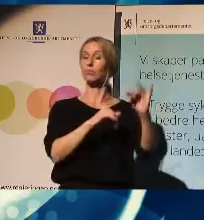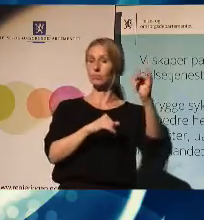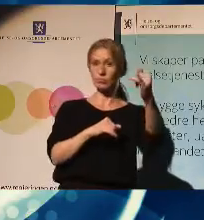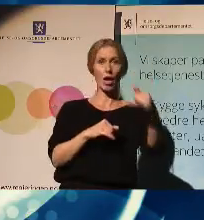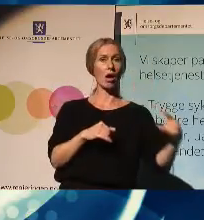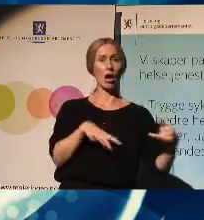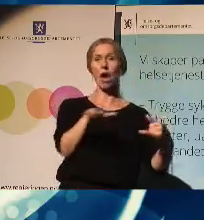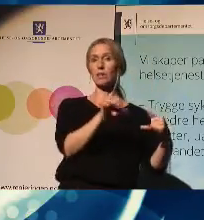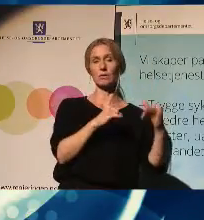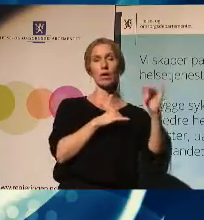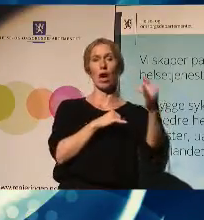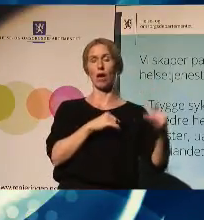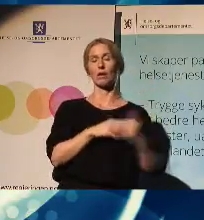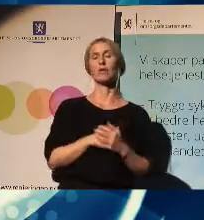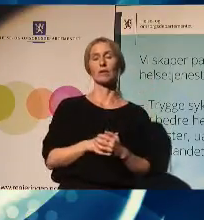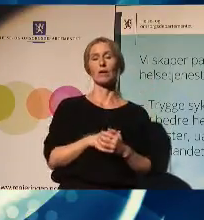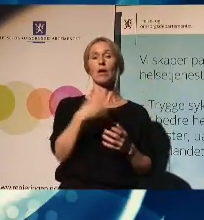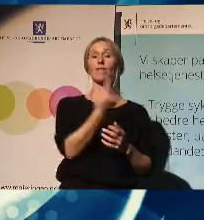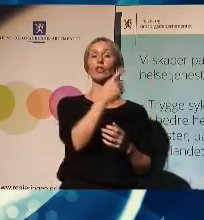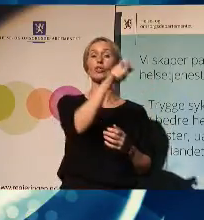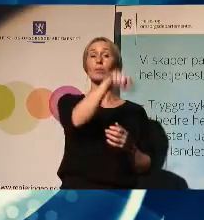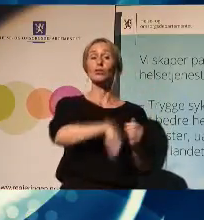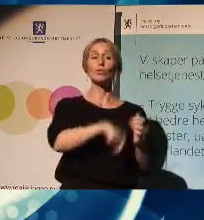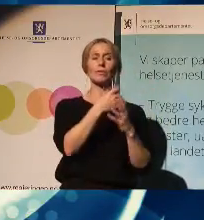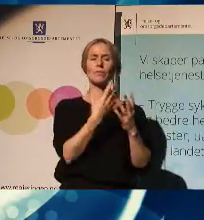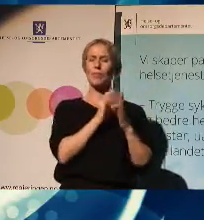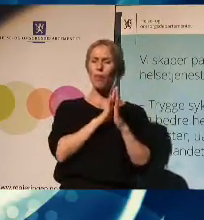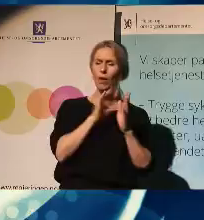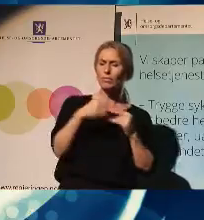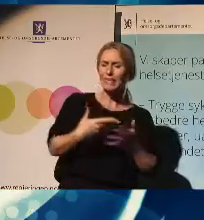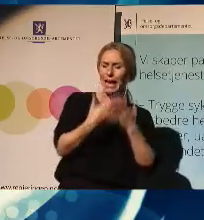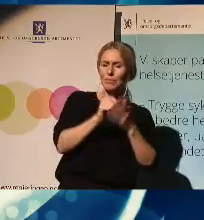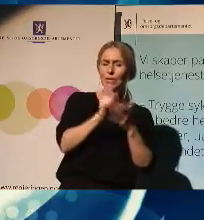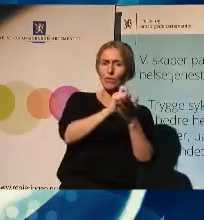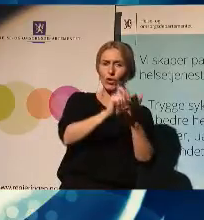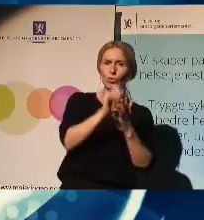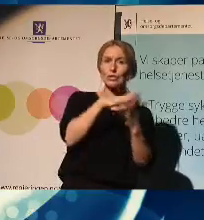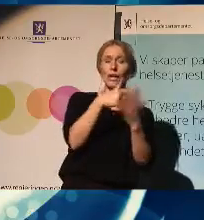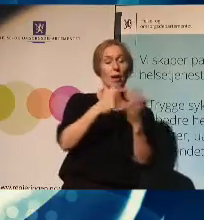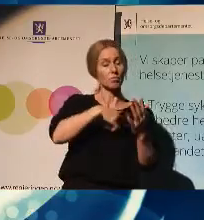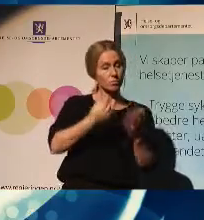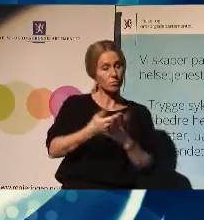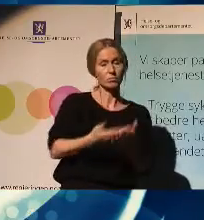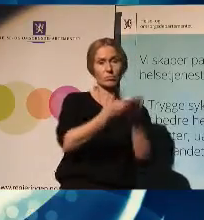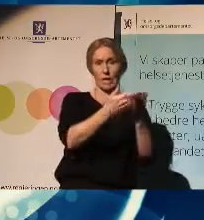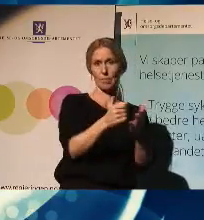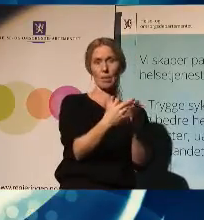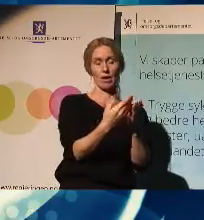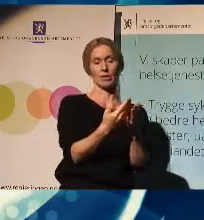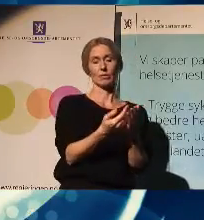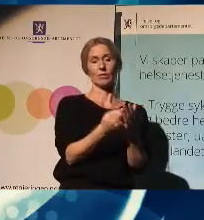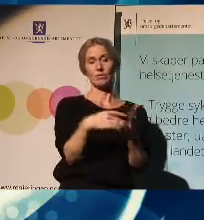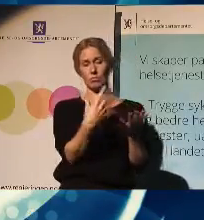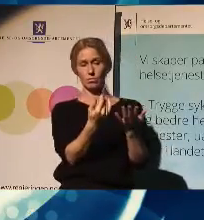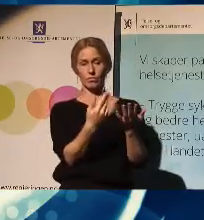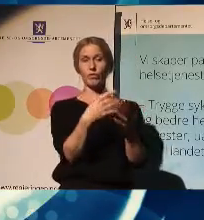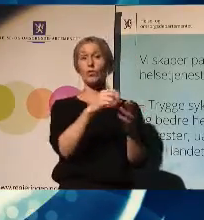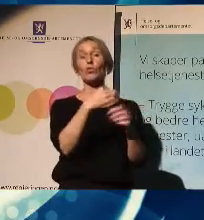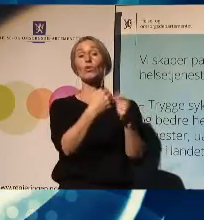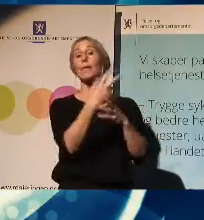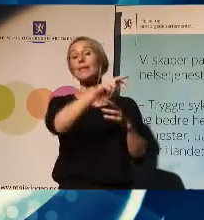alle. Den første som ble kartlagt ba om hjelp til å fylle ut skjemaet, og da gjorde vi det med de andre også, sånn at det skulle bli likt.